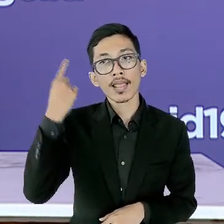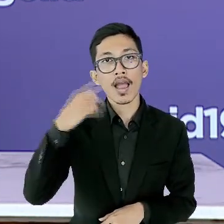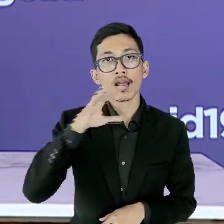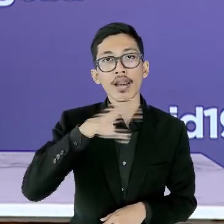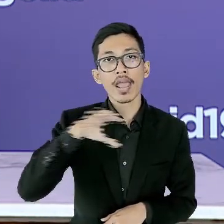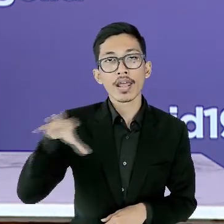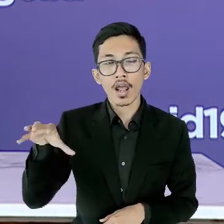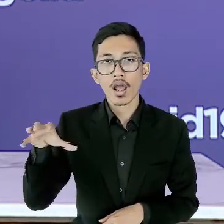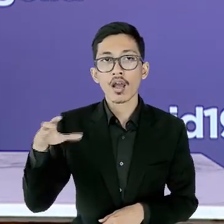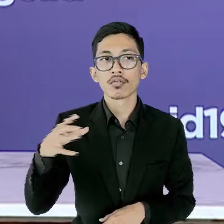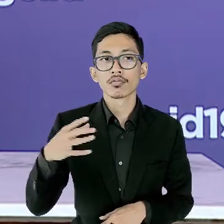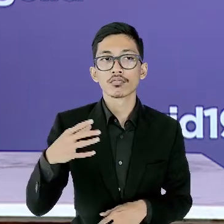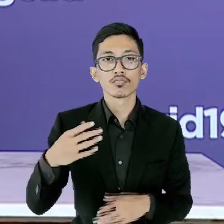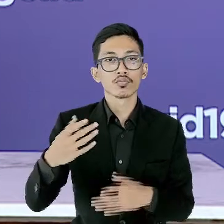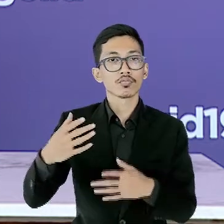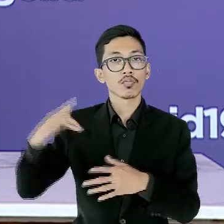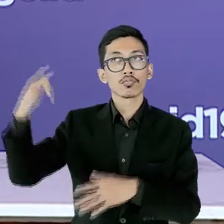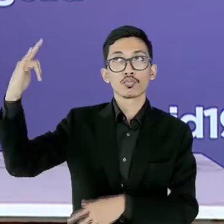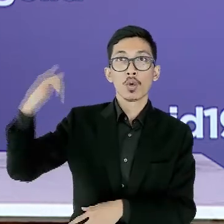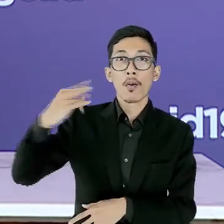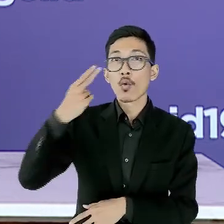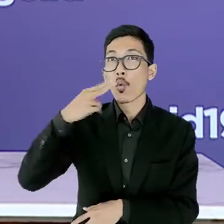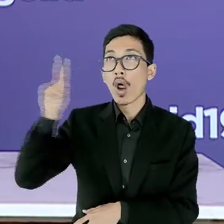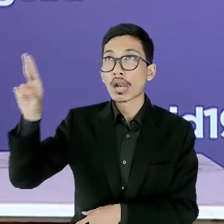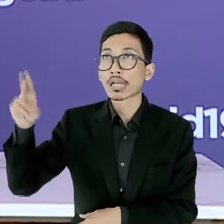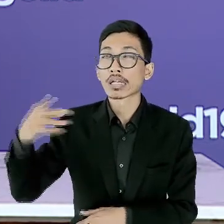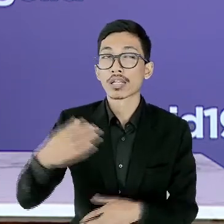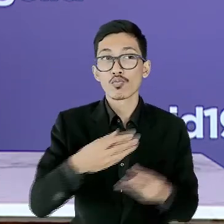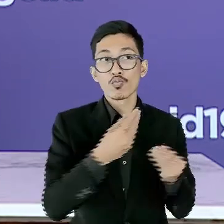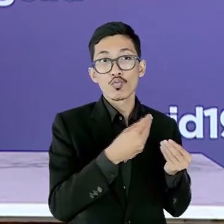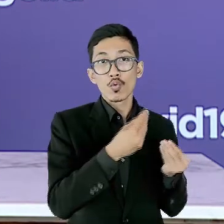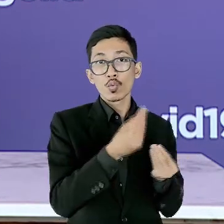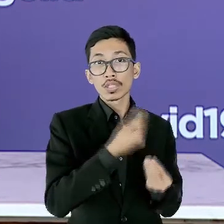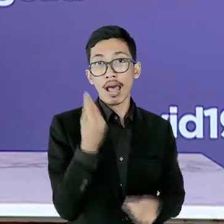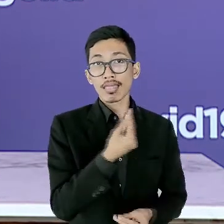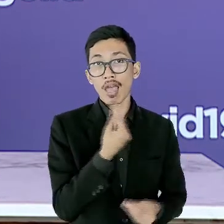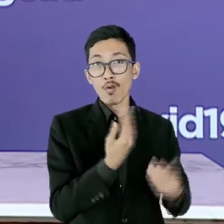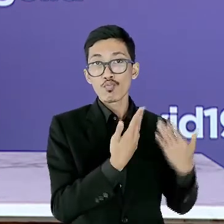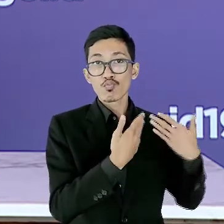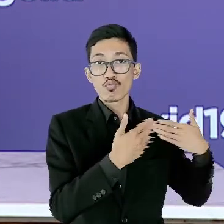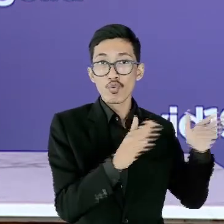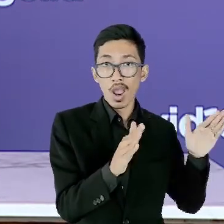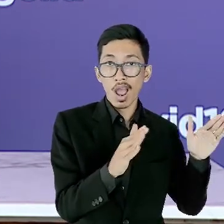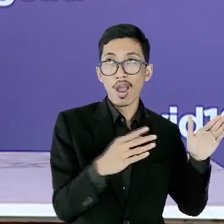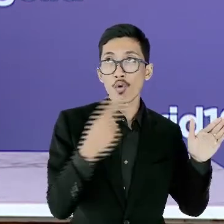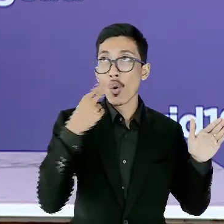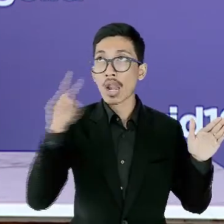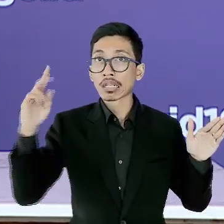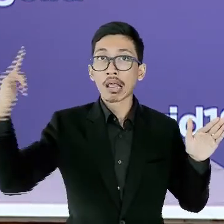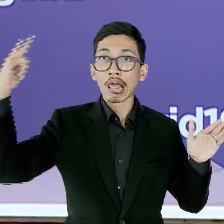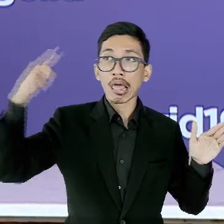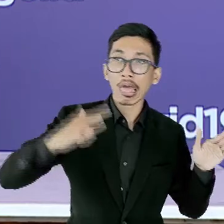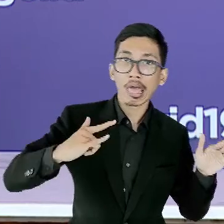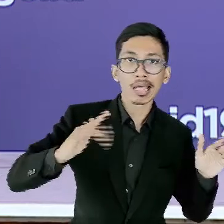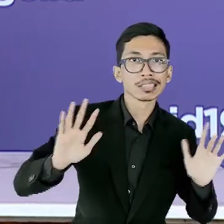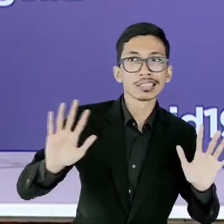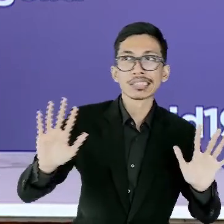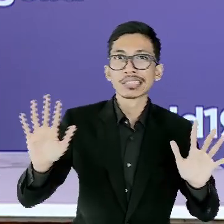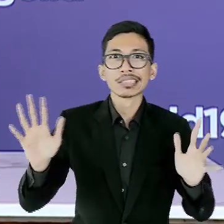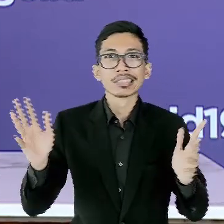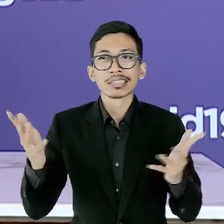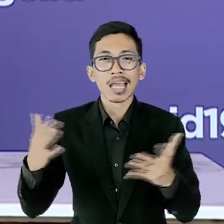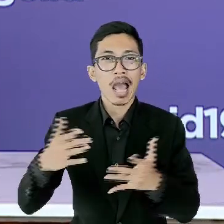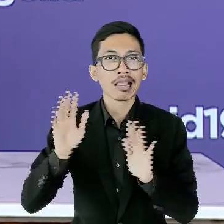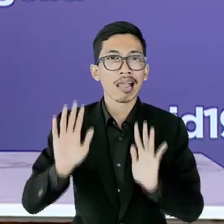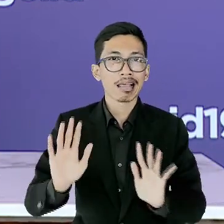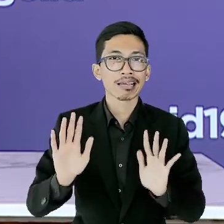jangan sampai pembukaan sektor pariwisata menyebabkan lonjakan kasus. Selanjutnya, saya akan